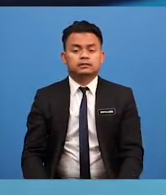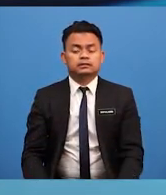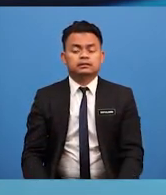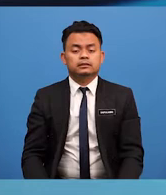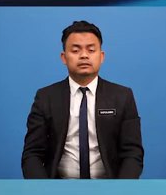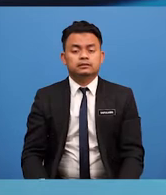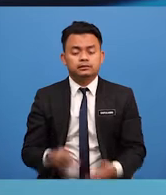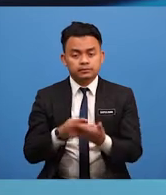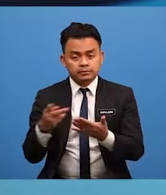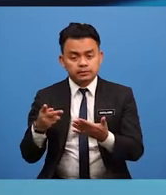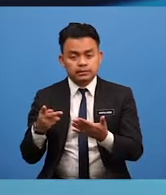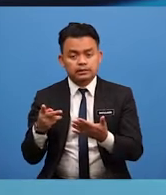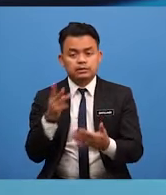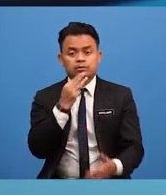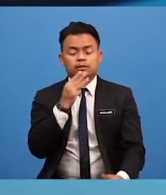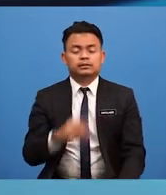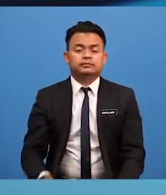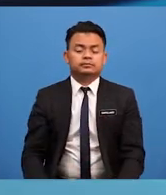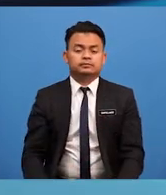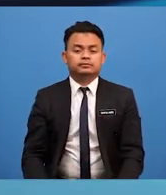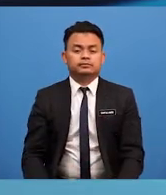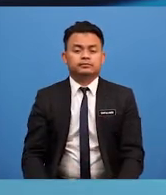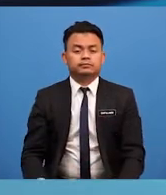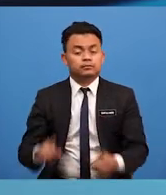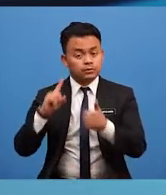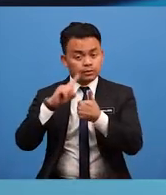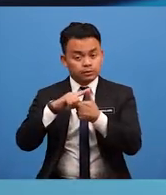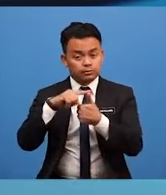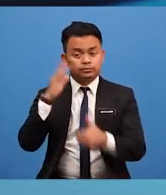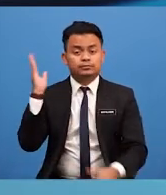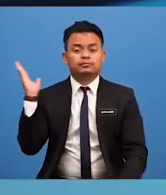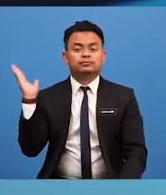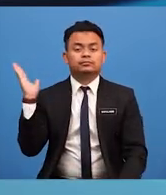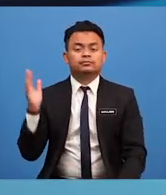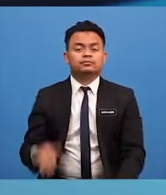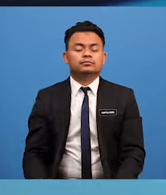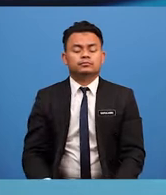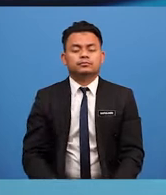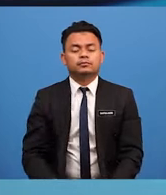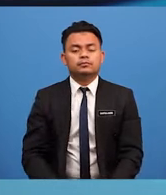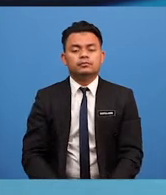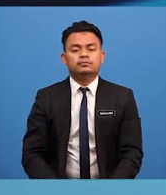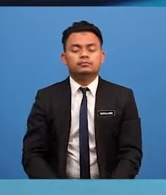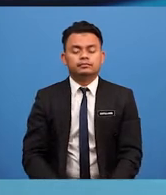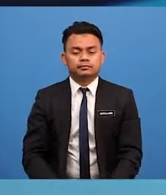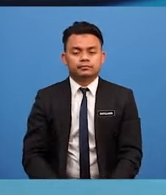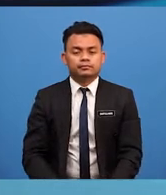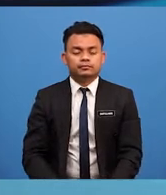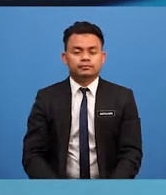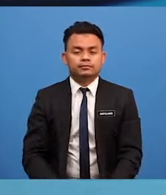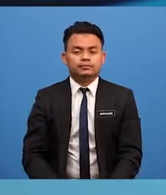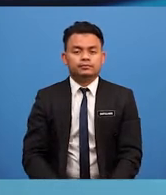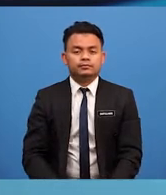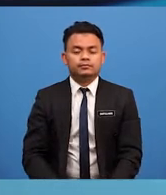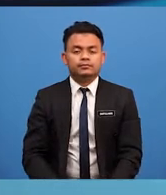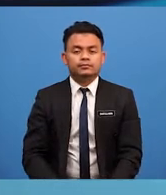Remazol. Remazol merupakan bahan pewarna yang dicampurkan dalam paste